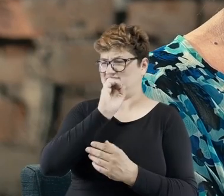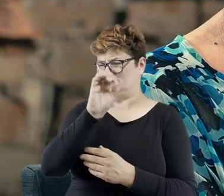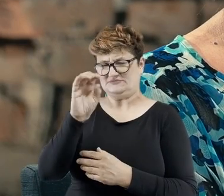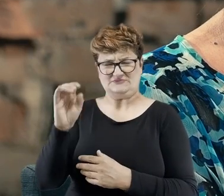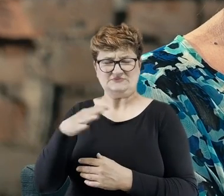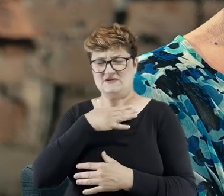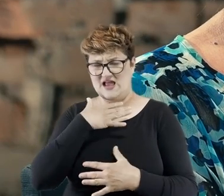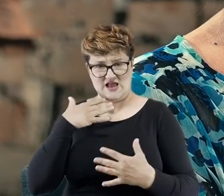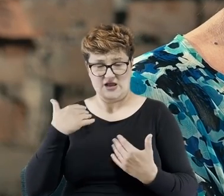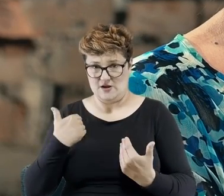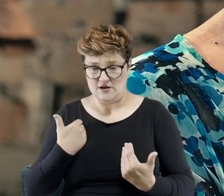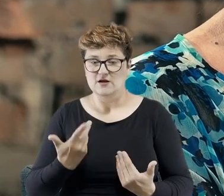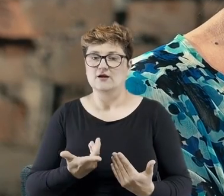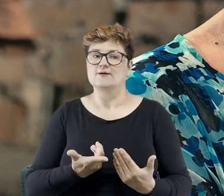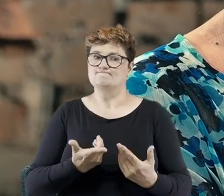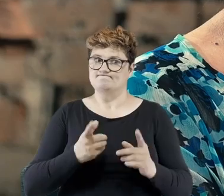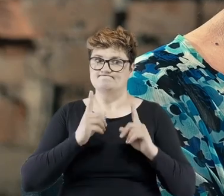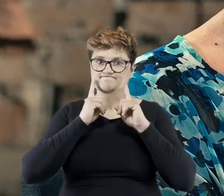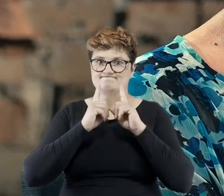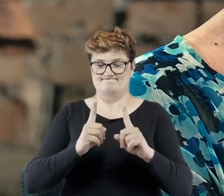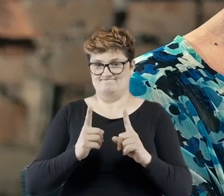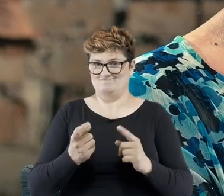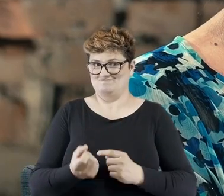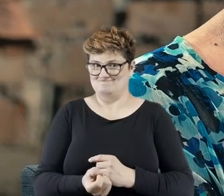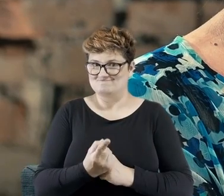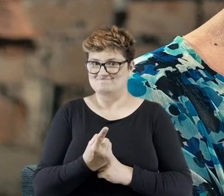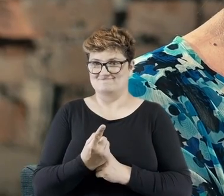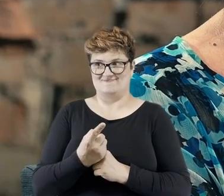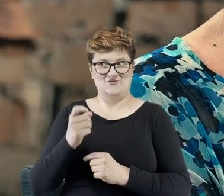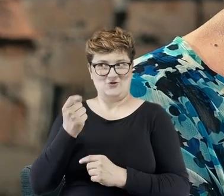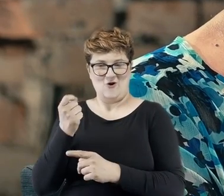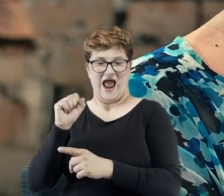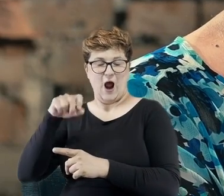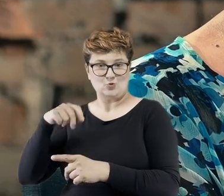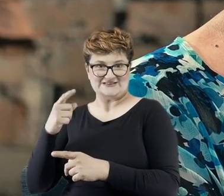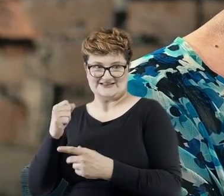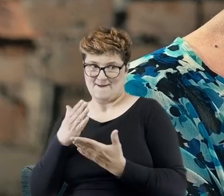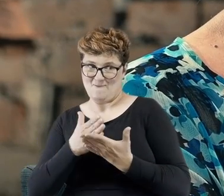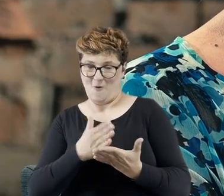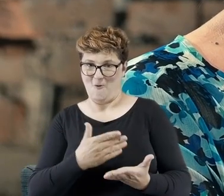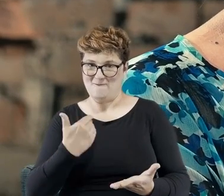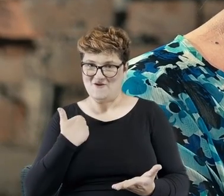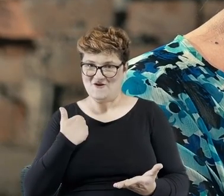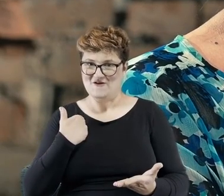mnóstwo listów i paradoksalnie pomogła jej też w tym trochę Augustyńska,